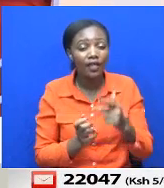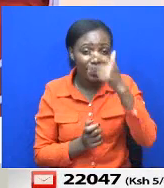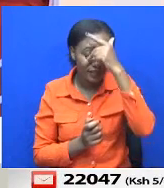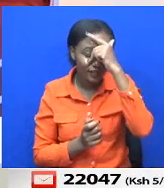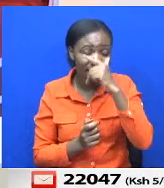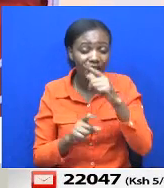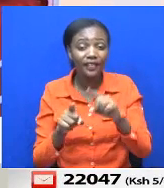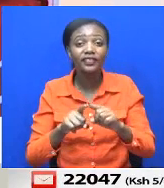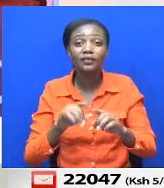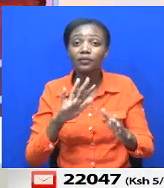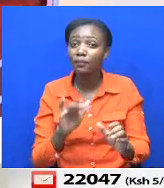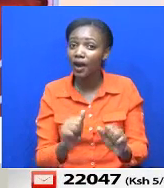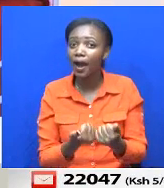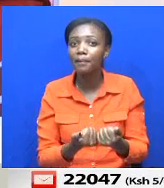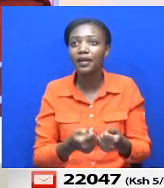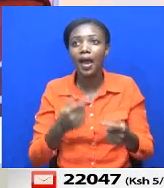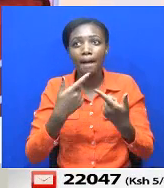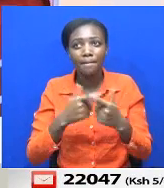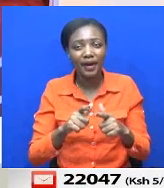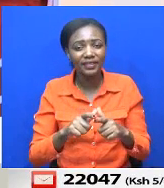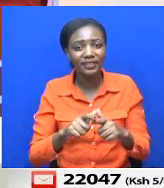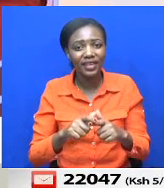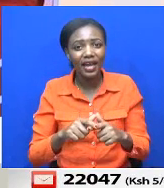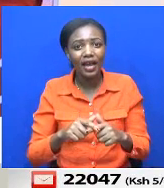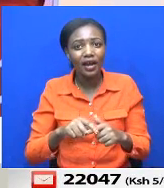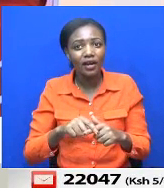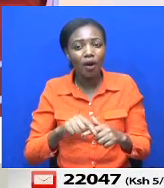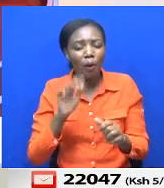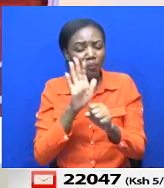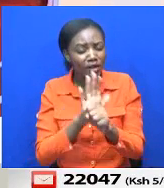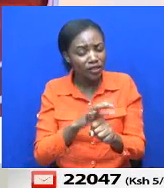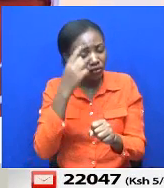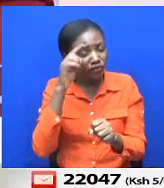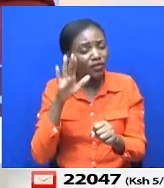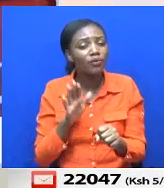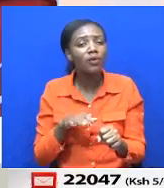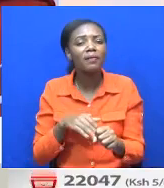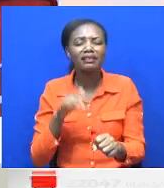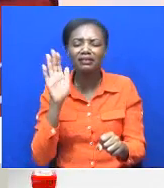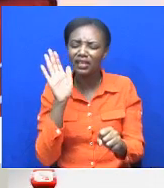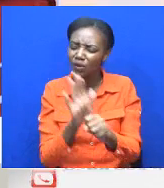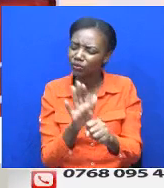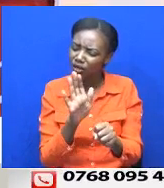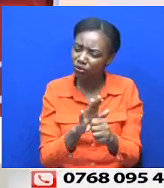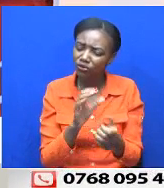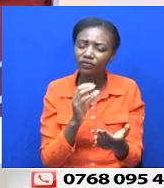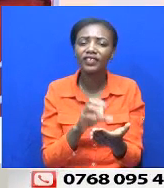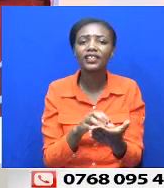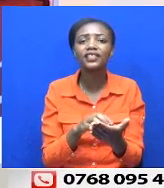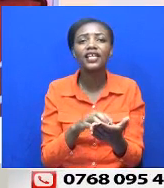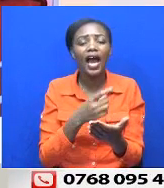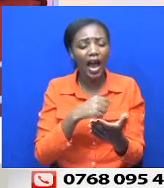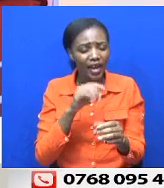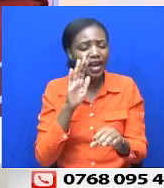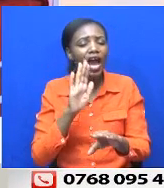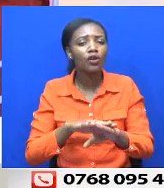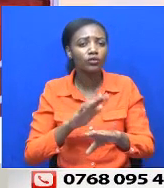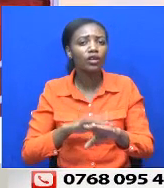ya wanaume, lakini dhulma dhidi ya wanawake ndo kesi ambazo zimeripotiwa kwa wingi sana, na mara nyingi huwa visa